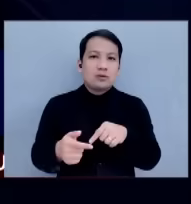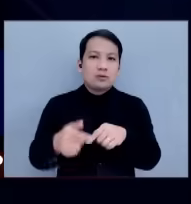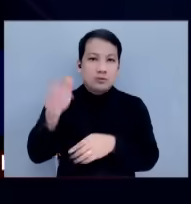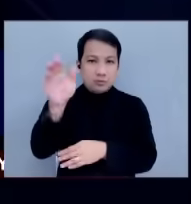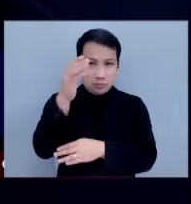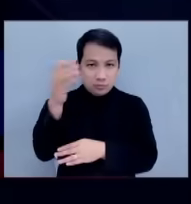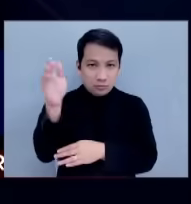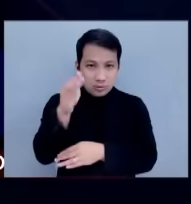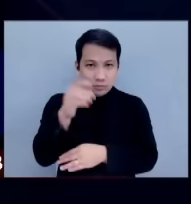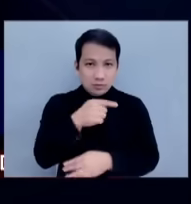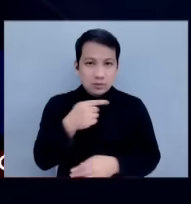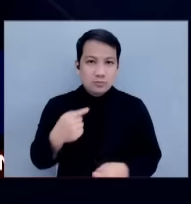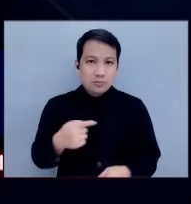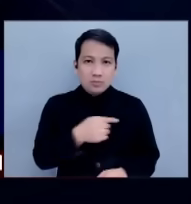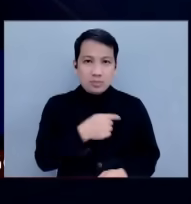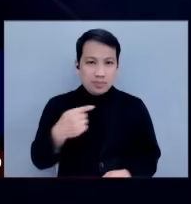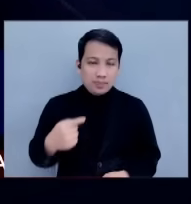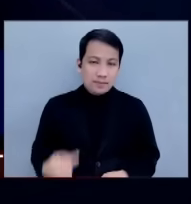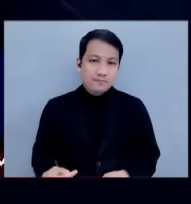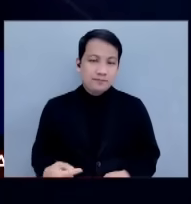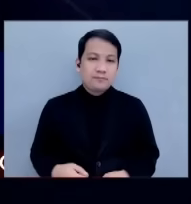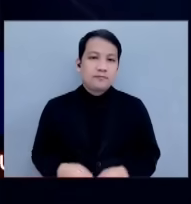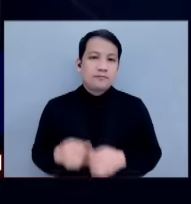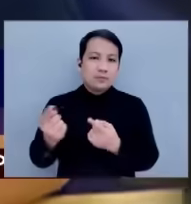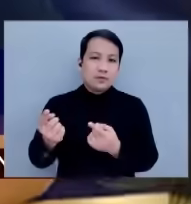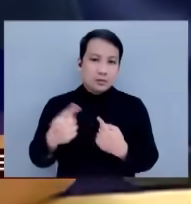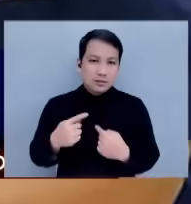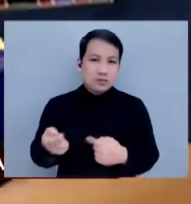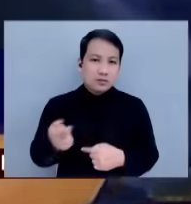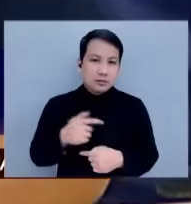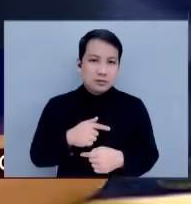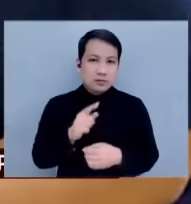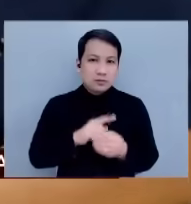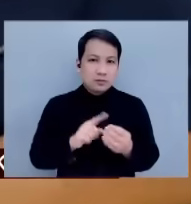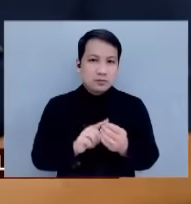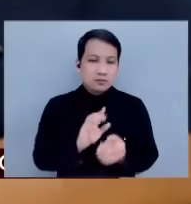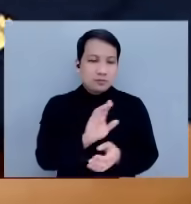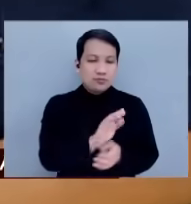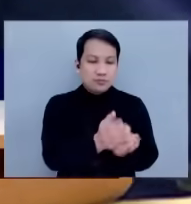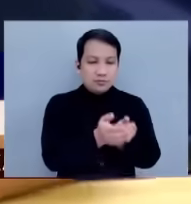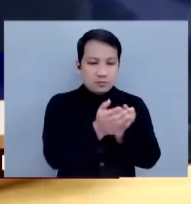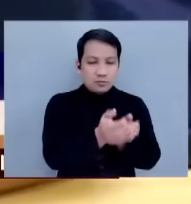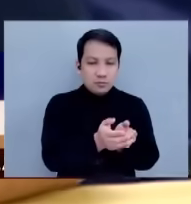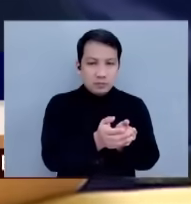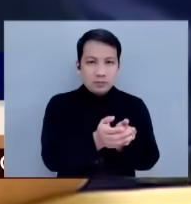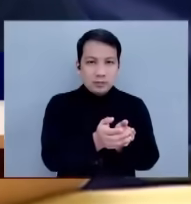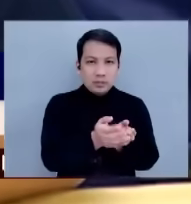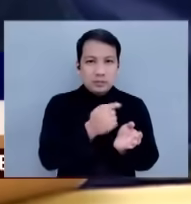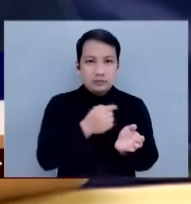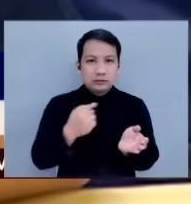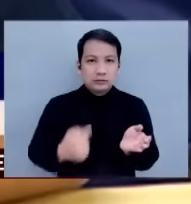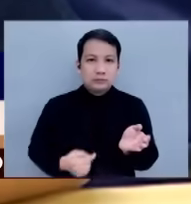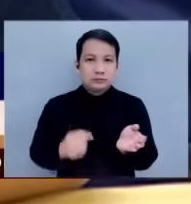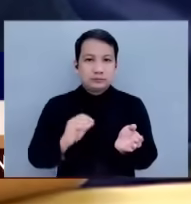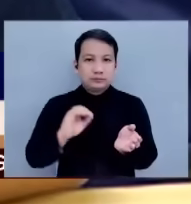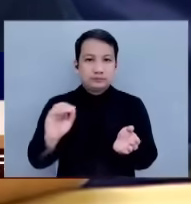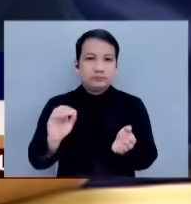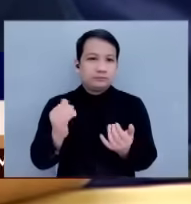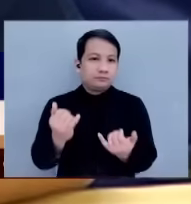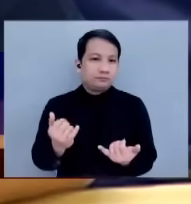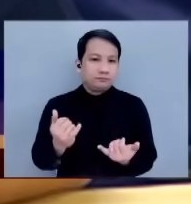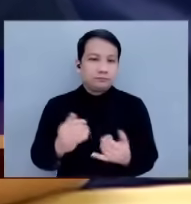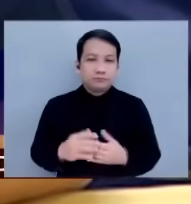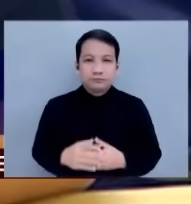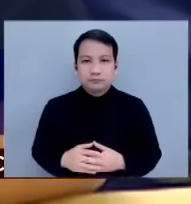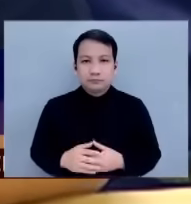China. The report says that the vessel is Chinese flag, and we now are